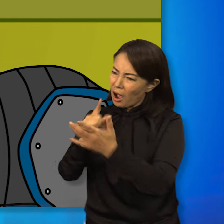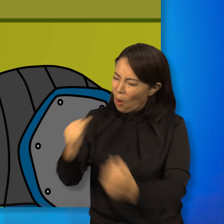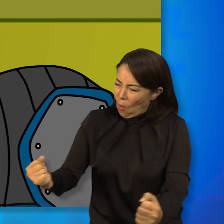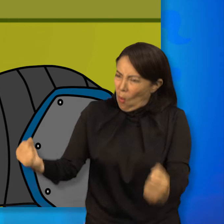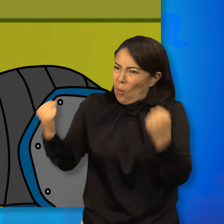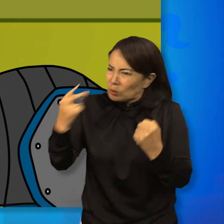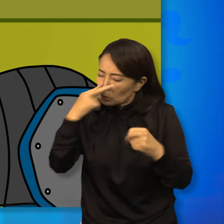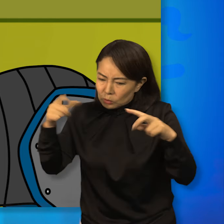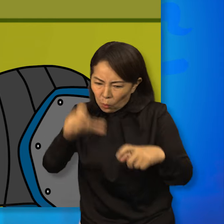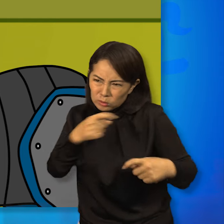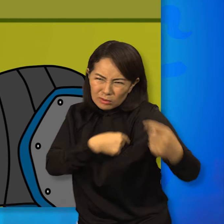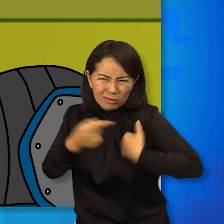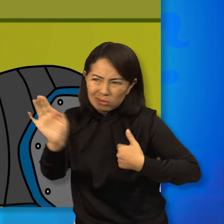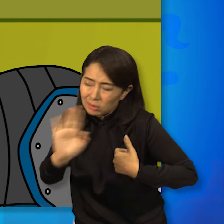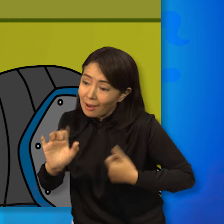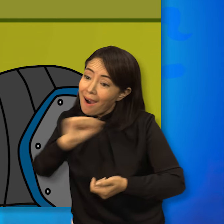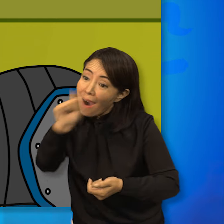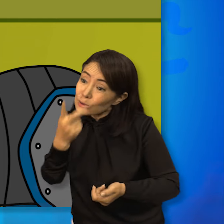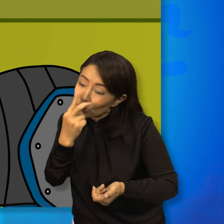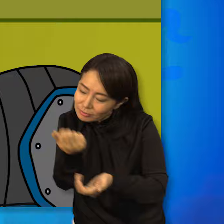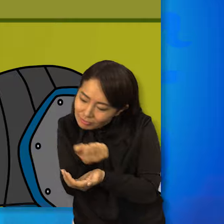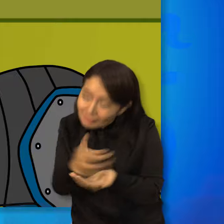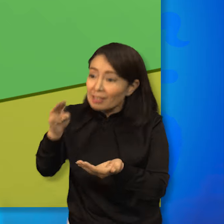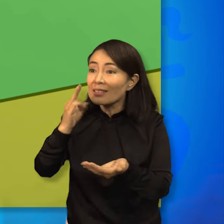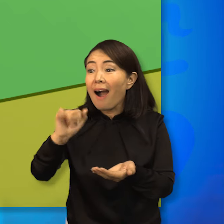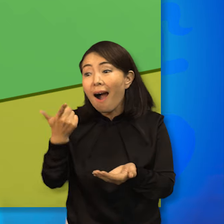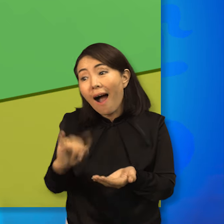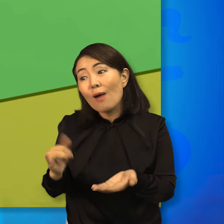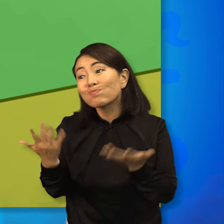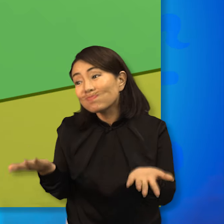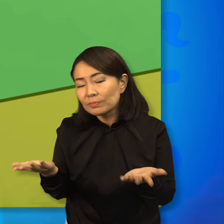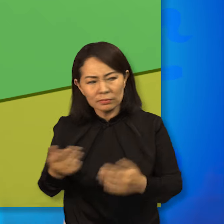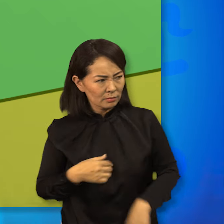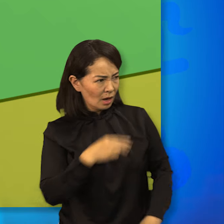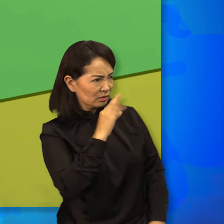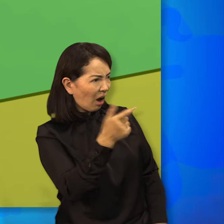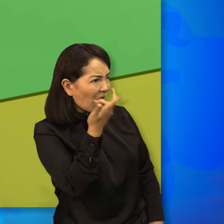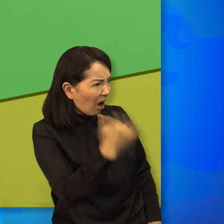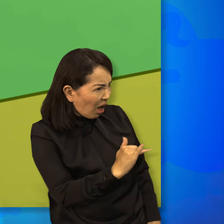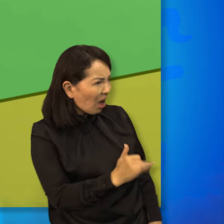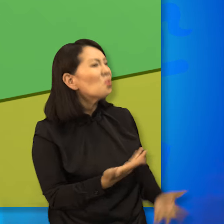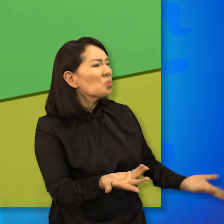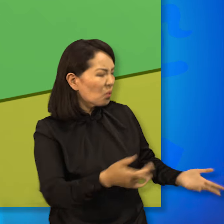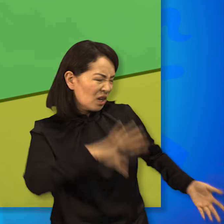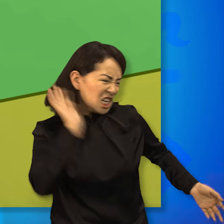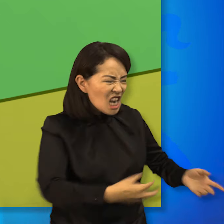шүү. Чи бид хоёр шиг тэнгэрлэг амтнд тэрхэн зүйл юу байх вэ? Үзээд